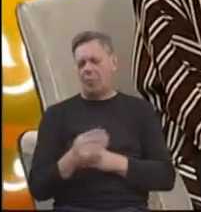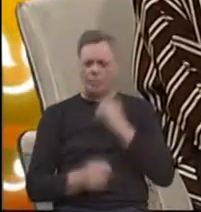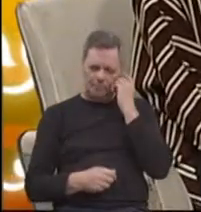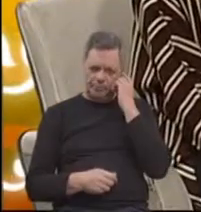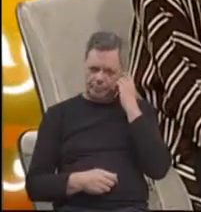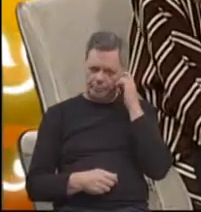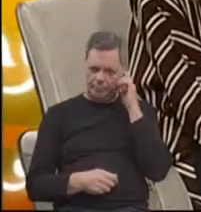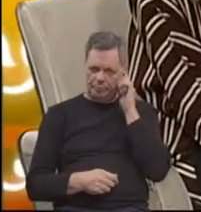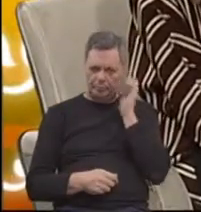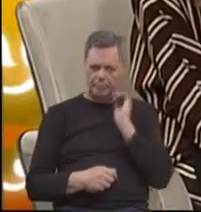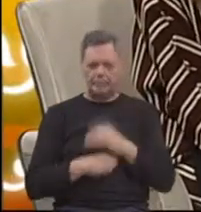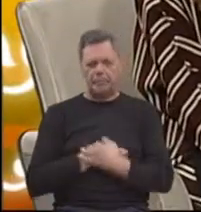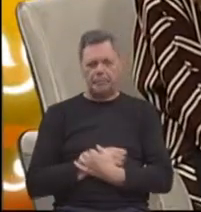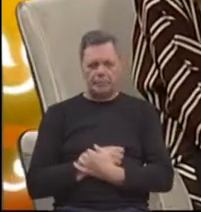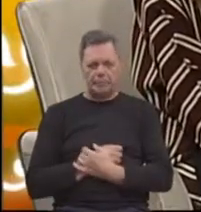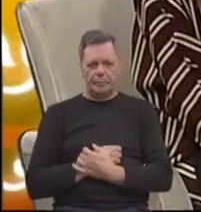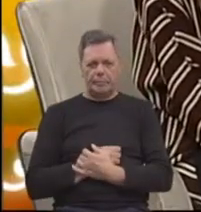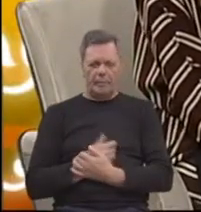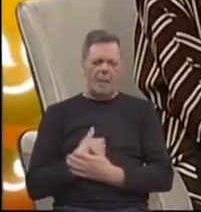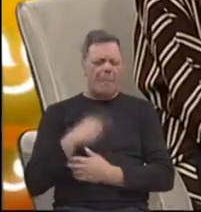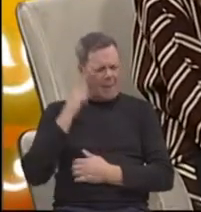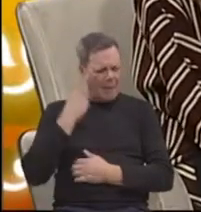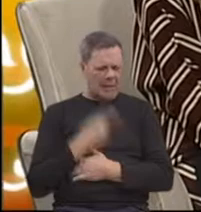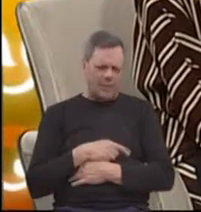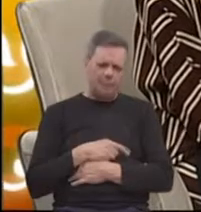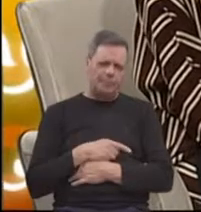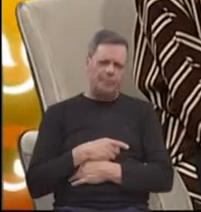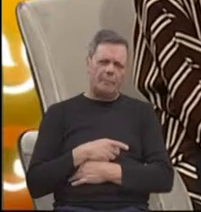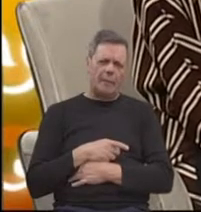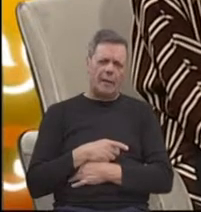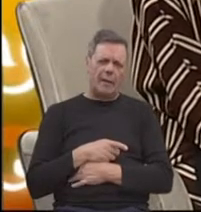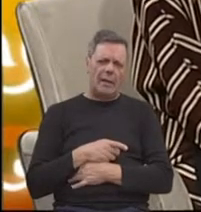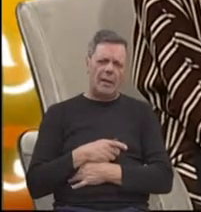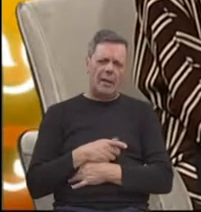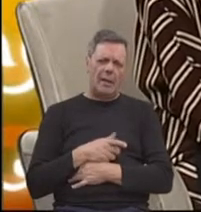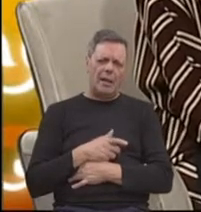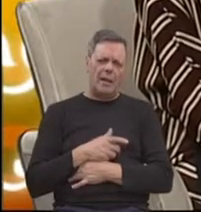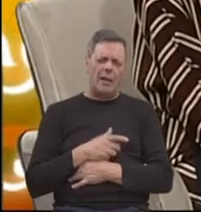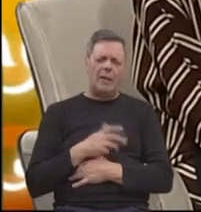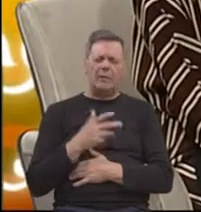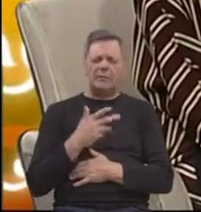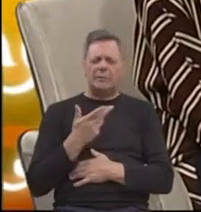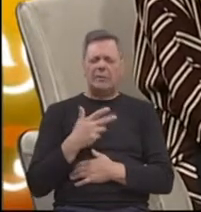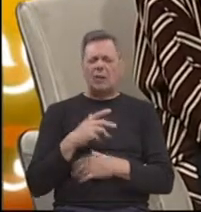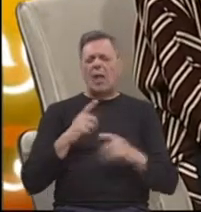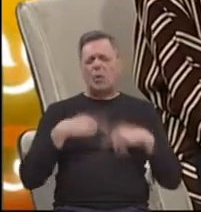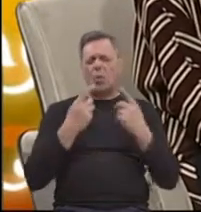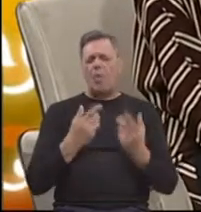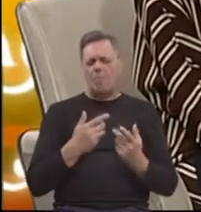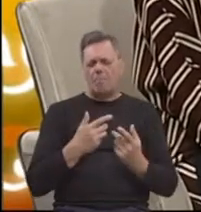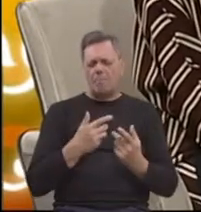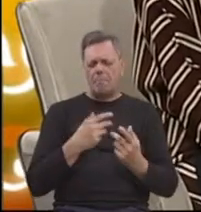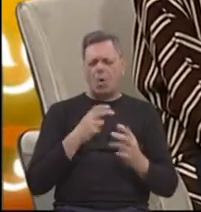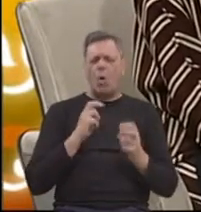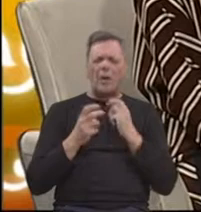sad spomenuli kulinarski dio, smatramo da će i biti narednim kongresima još više naglaska i na taj gastronomski,